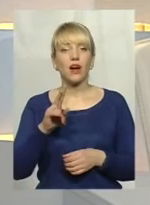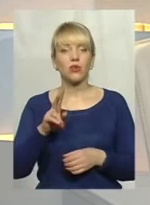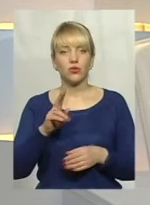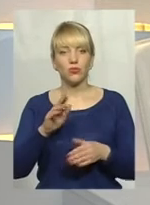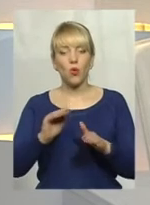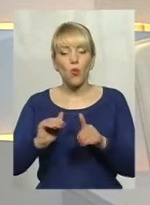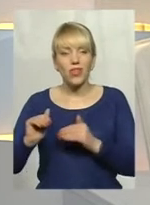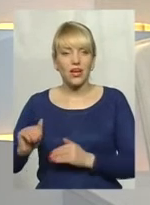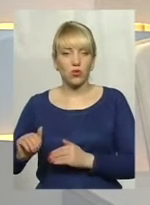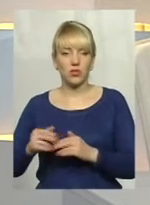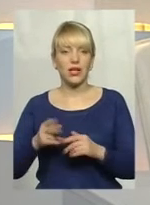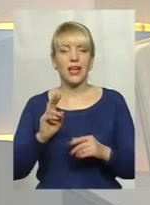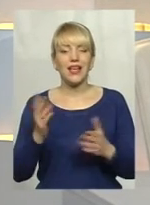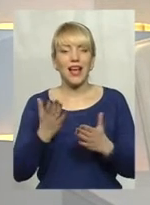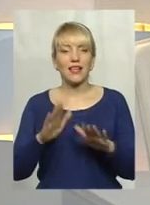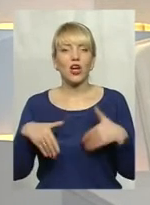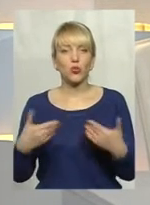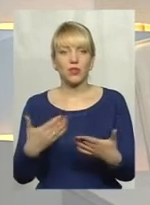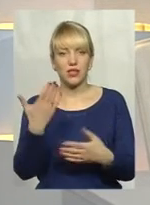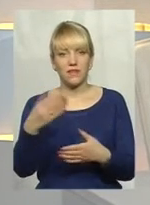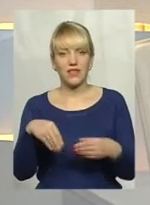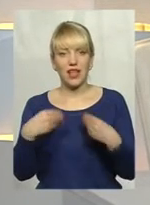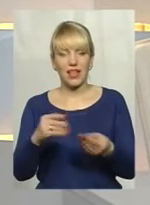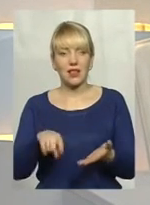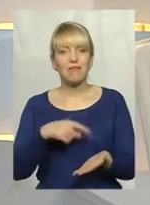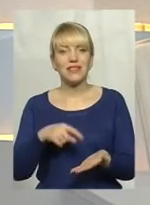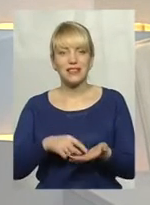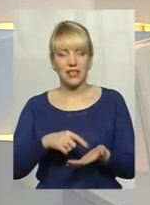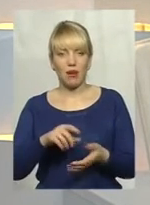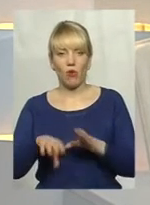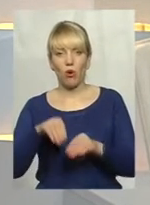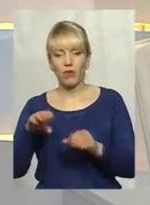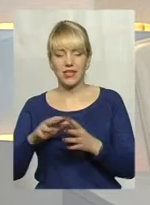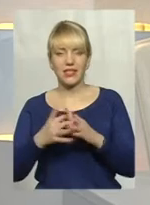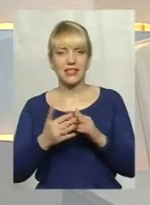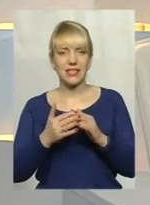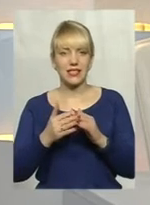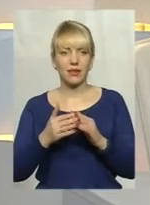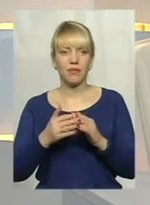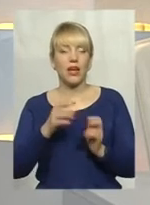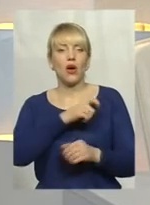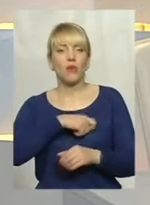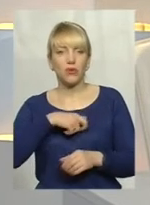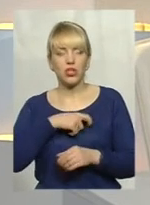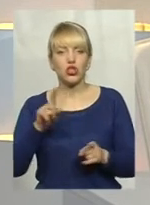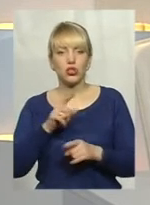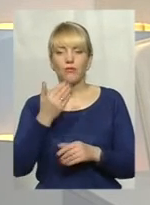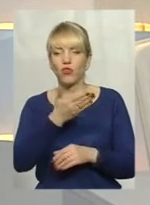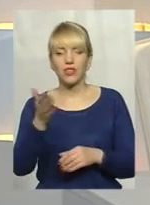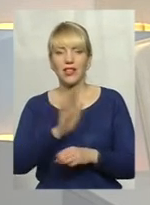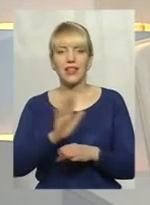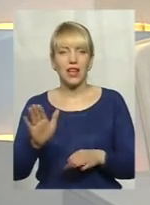які рекомендації ви даєте міським обранцям, сільським обранцям, аби вони не